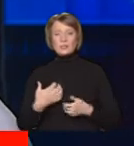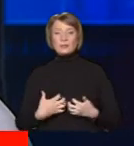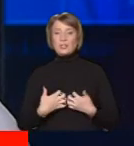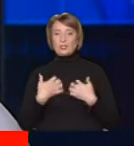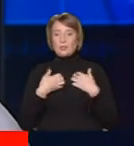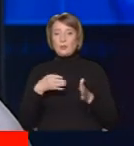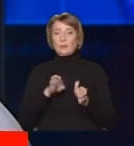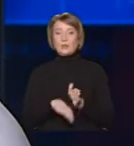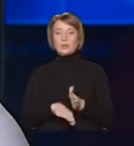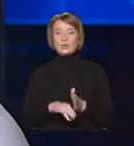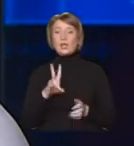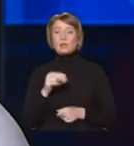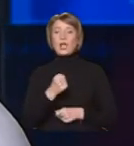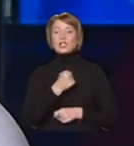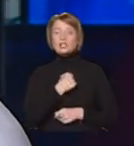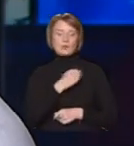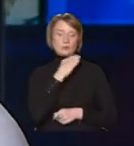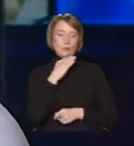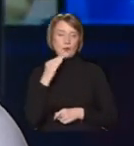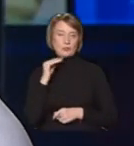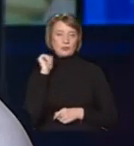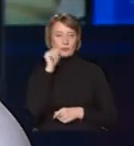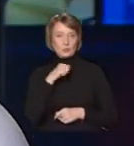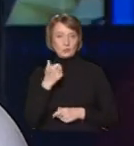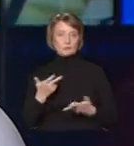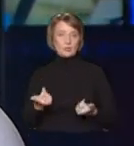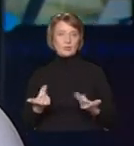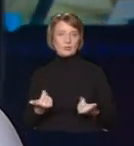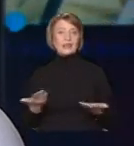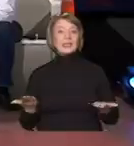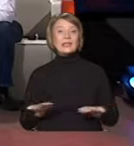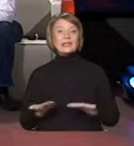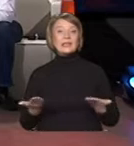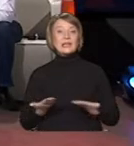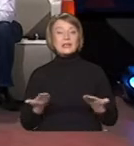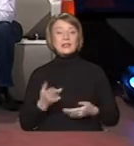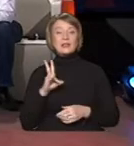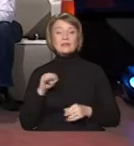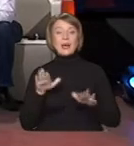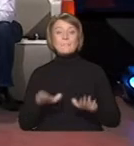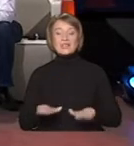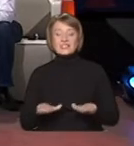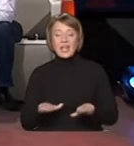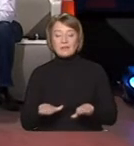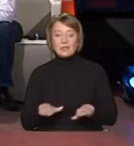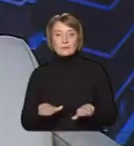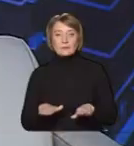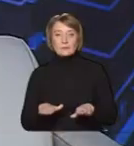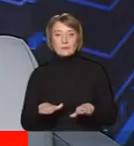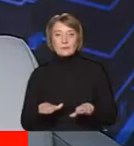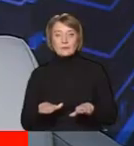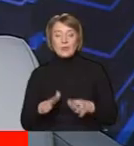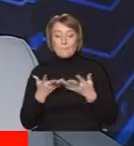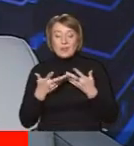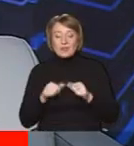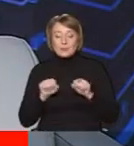погіршується. Воно, на жаль, вже багато років погіршується. Так, багато років погіршується. Які на місці, місцеві, так би мовити, механізми